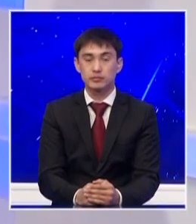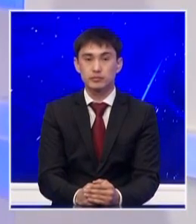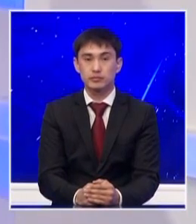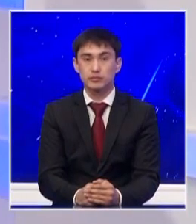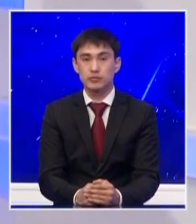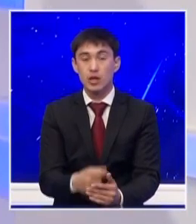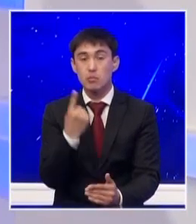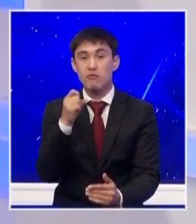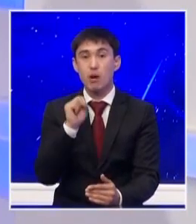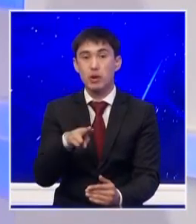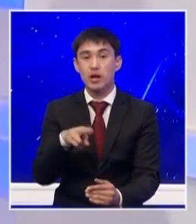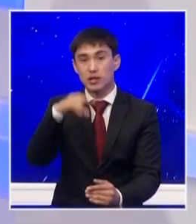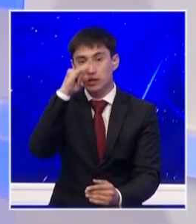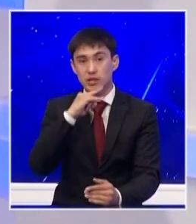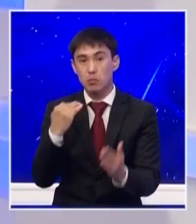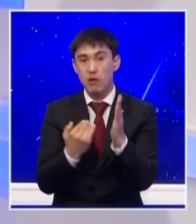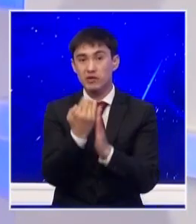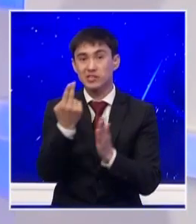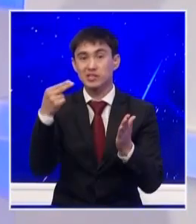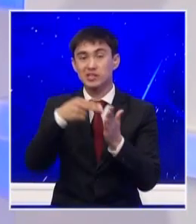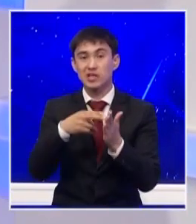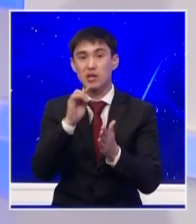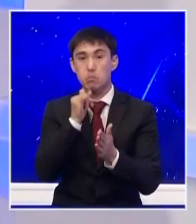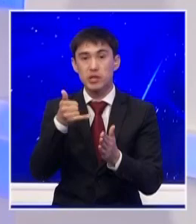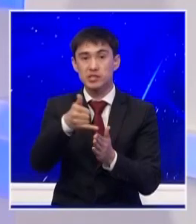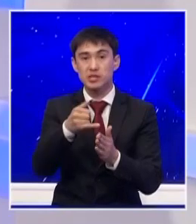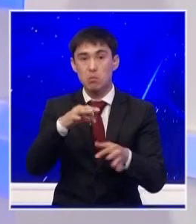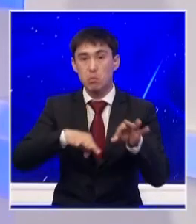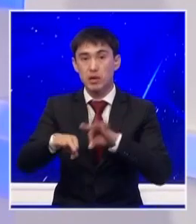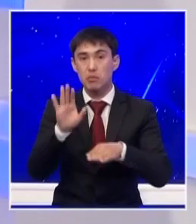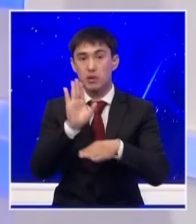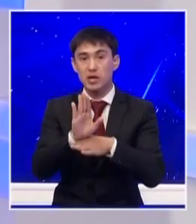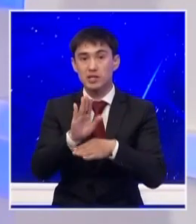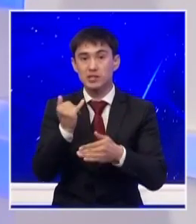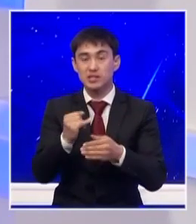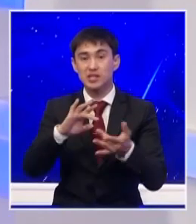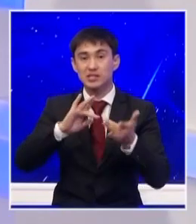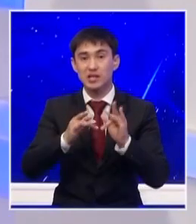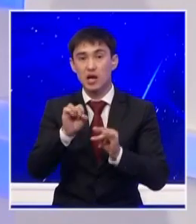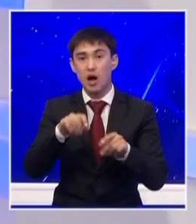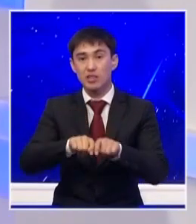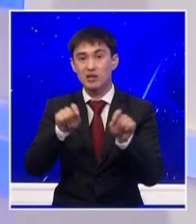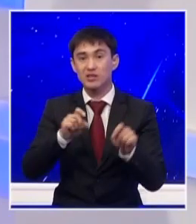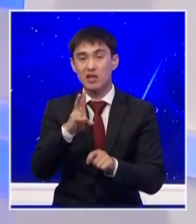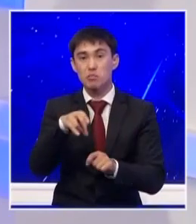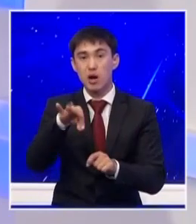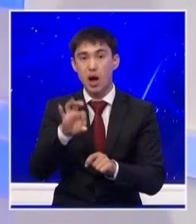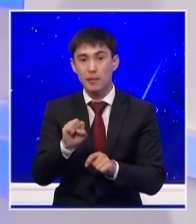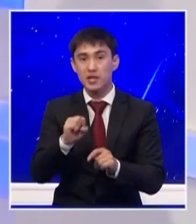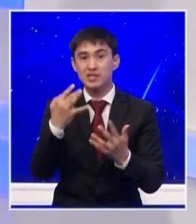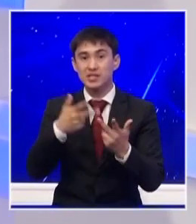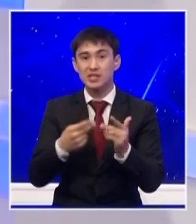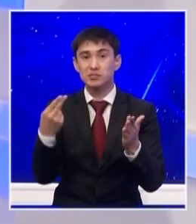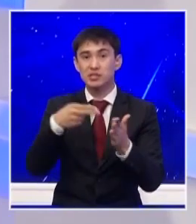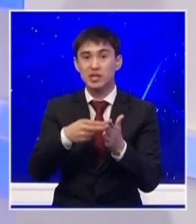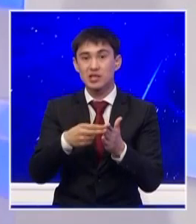с 1 апреля в Казахстане повысится цена на бензин проект приказа размещен на сайте открытые нпа в